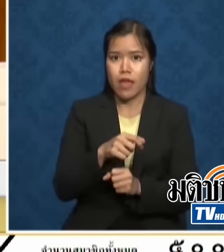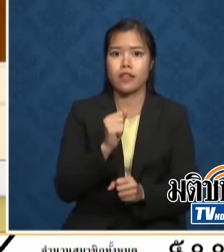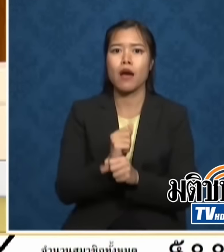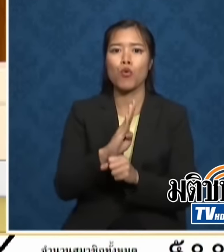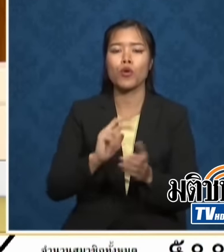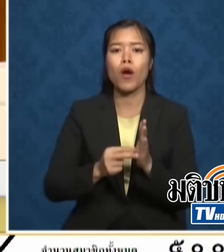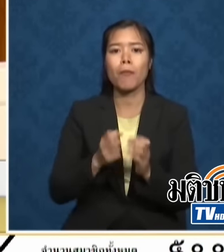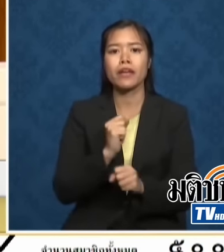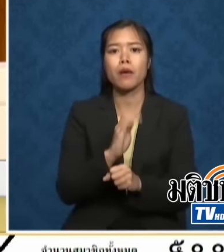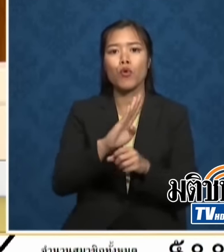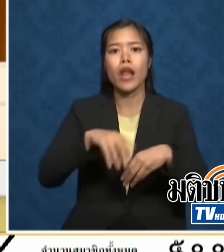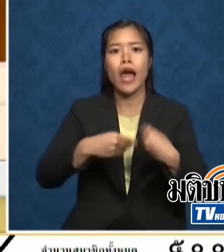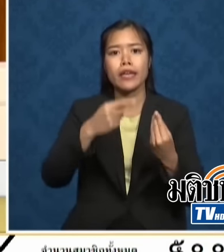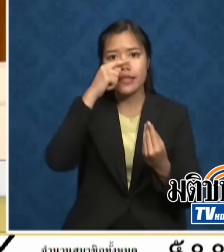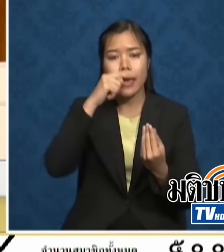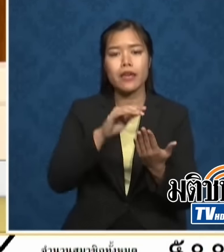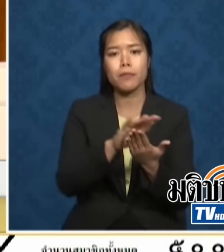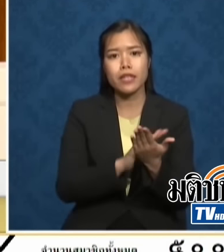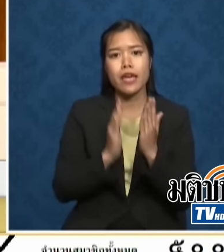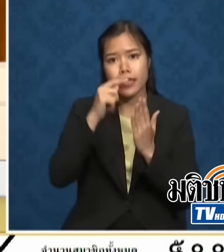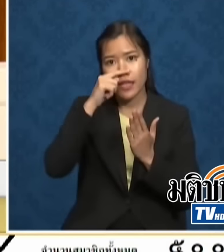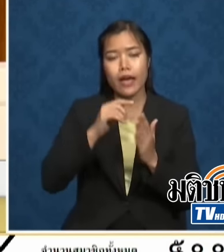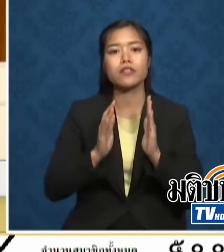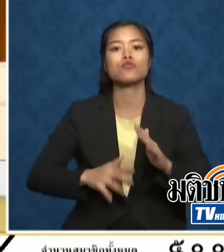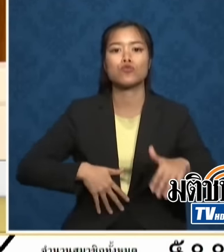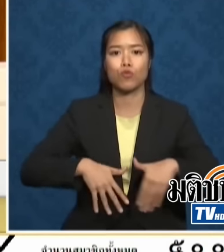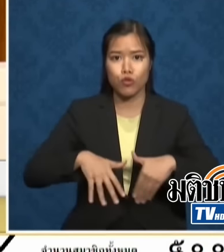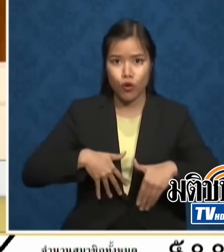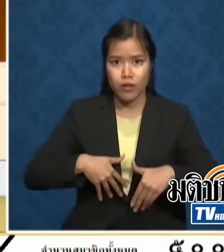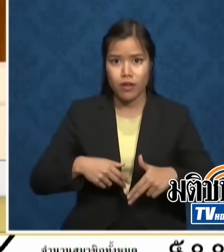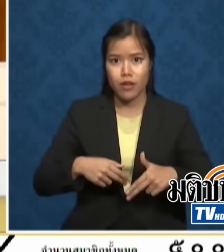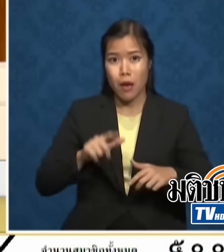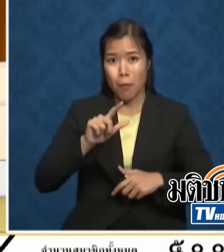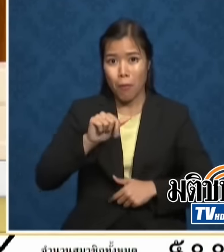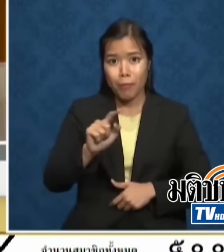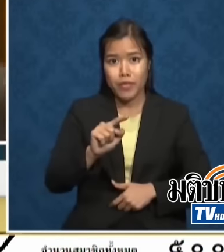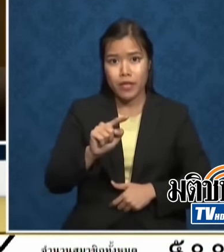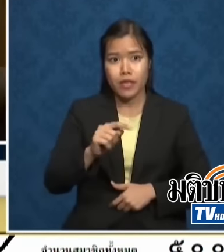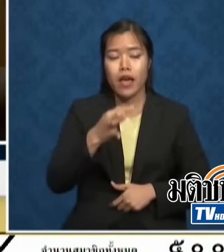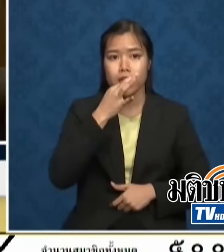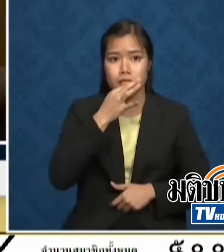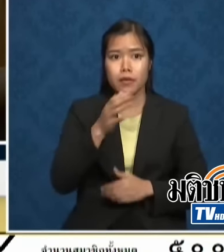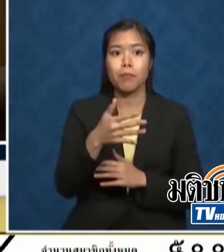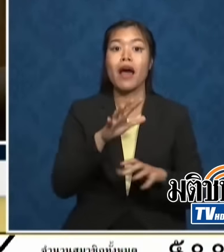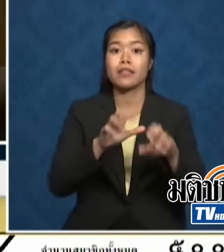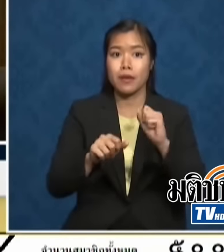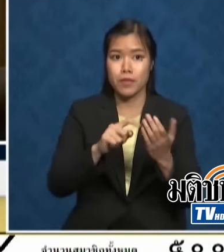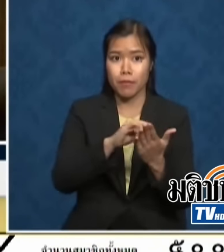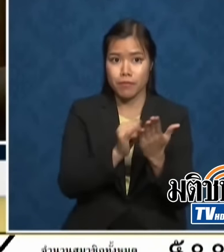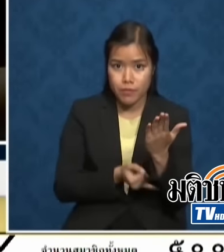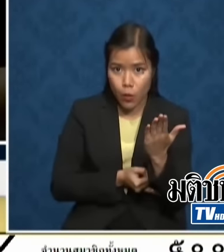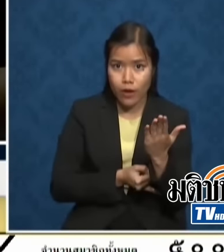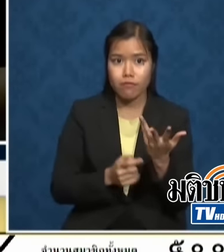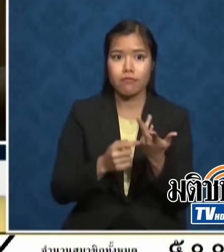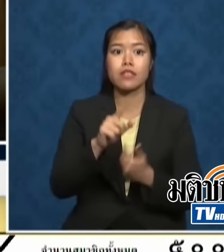ญให้กับพี่น้องคนไทยนะครับโดยเฉพาะครอบครัวประมงนะครับทั้ง22จังหวัดผมขอก